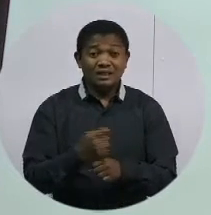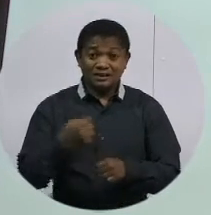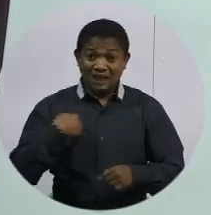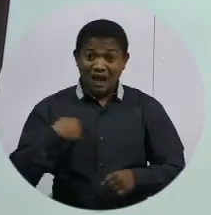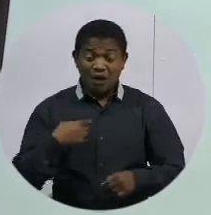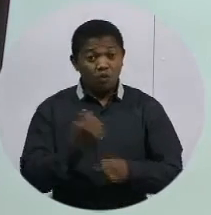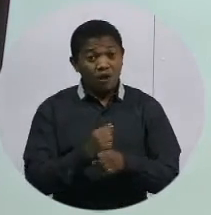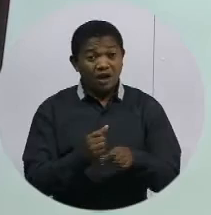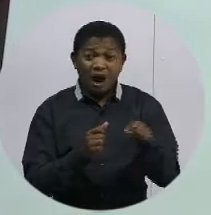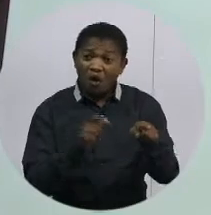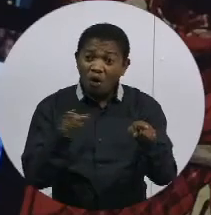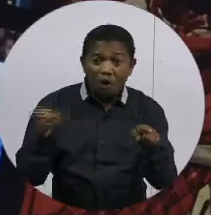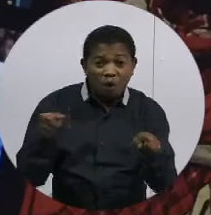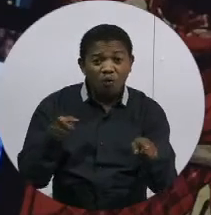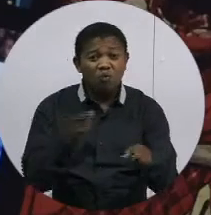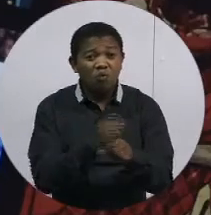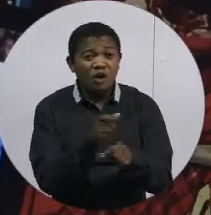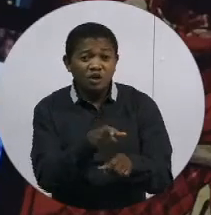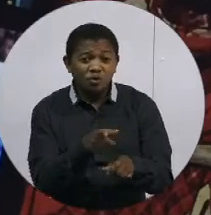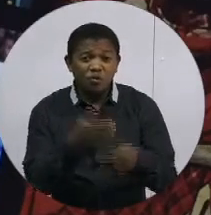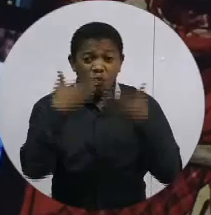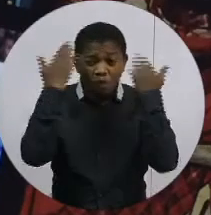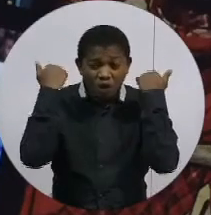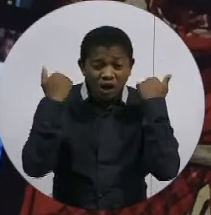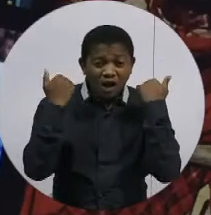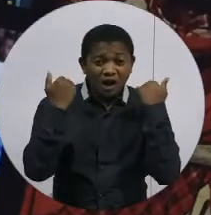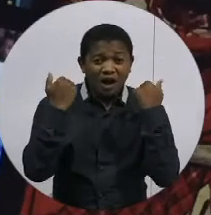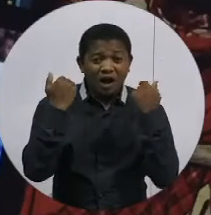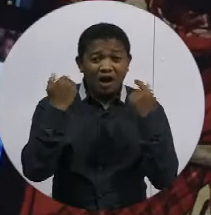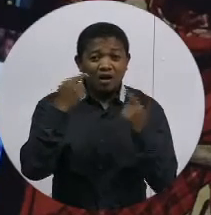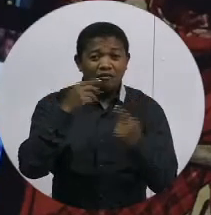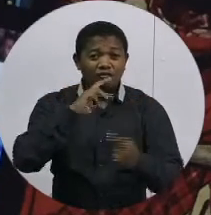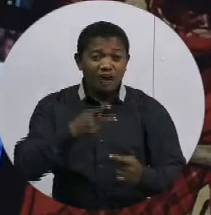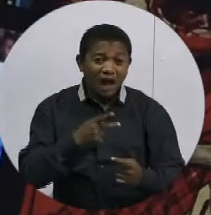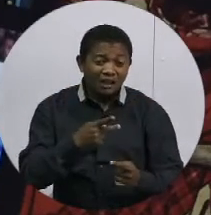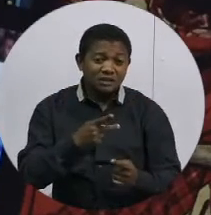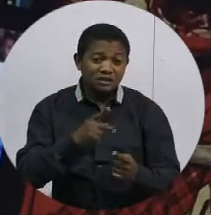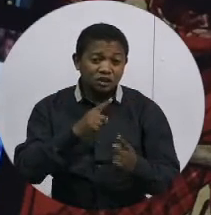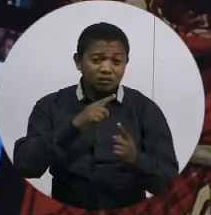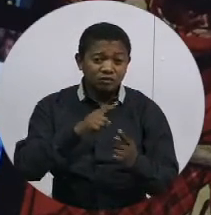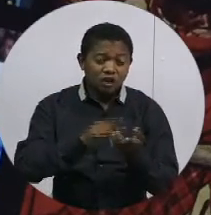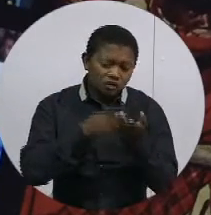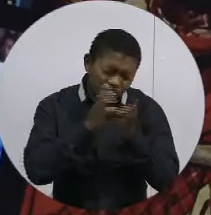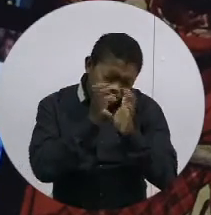izy teo amin'ny fitsiriana natao taminy a, kanefa